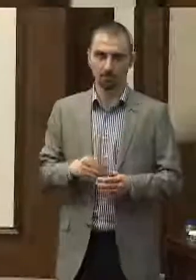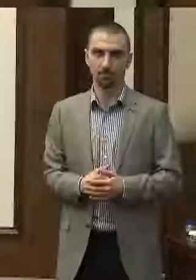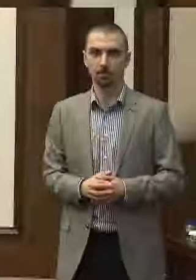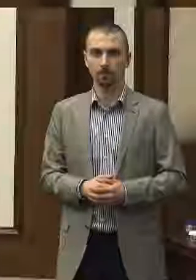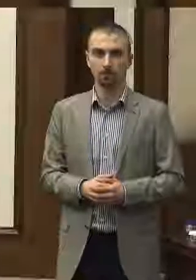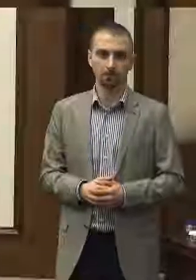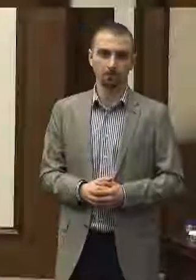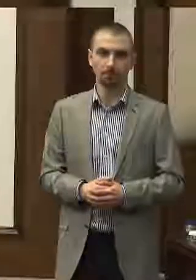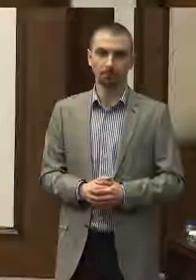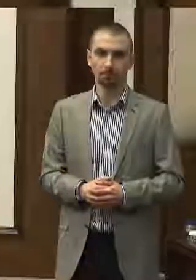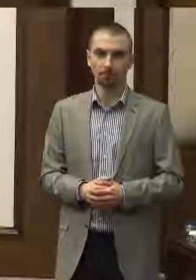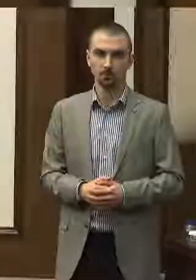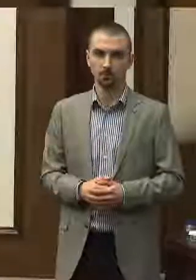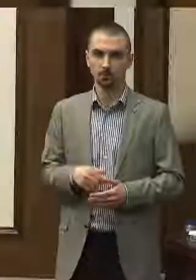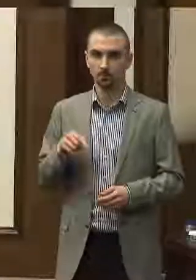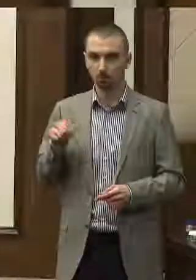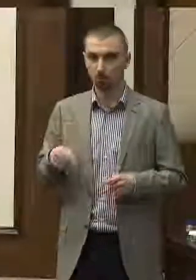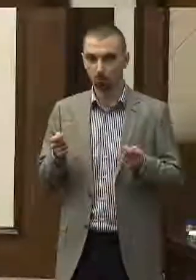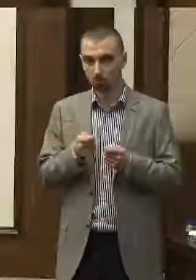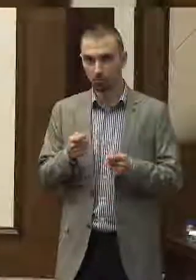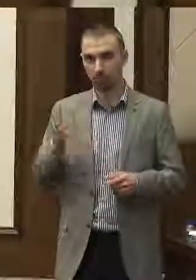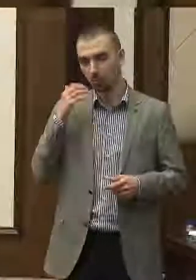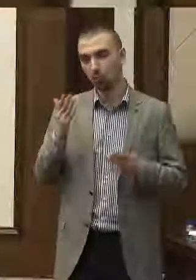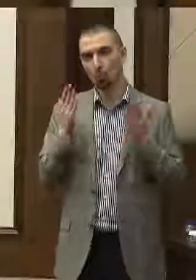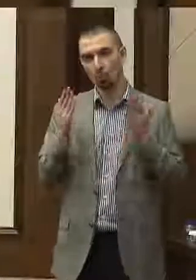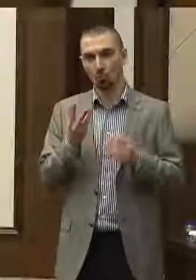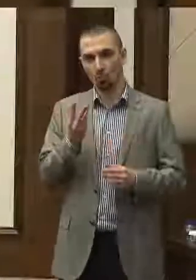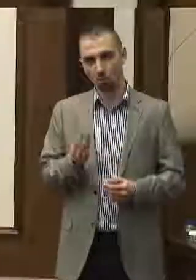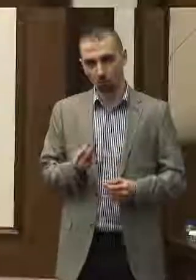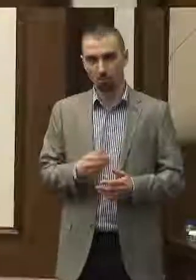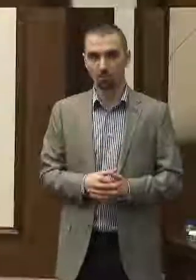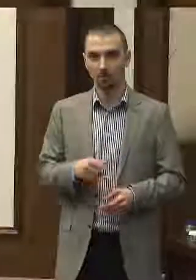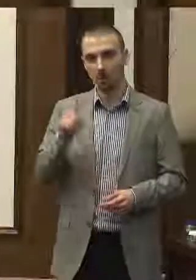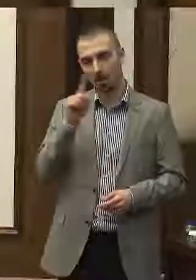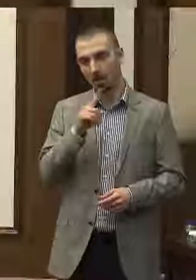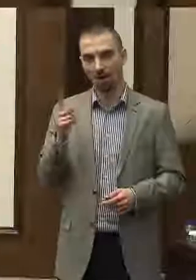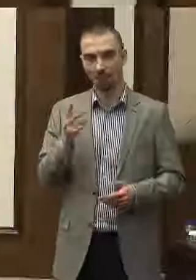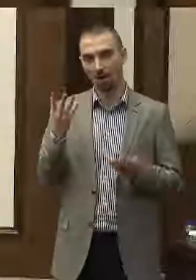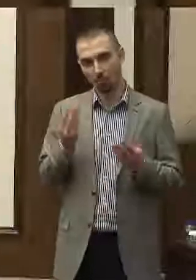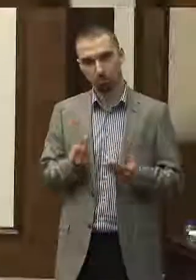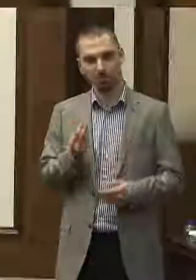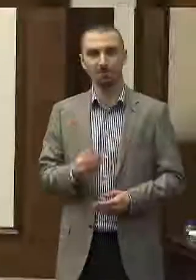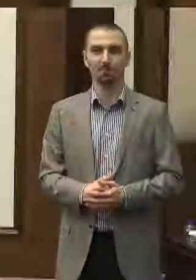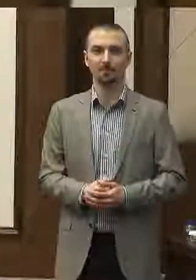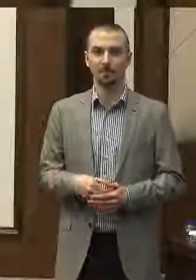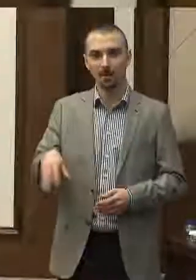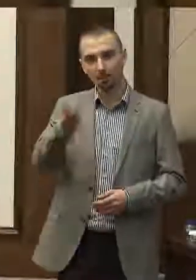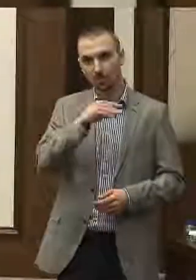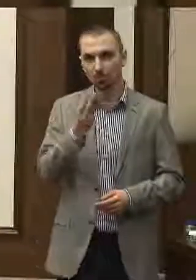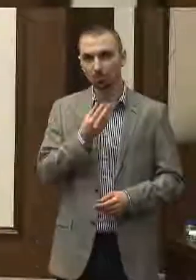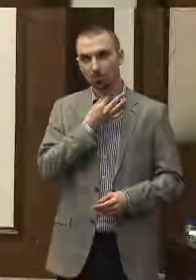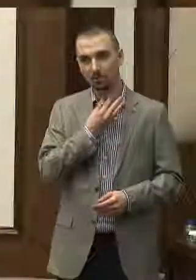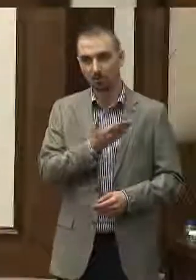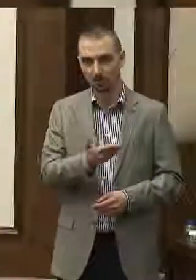sürdürüyoruz bölgemizde. Bu işten haz alıyoruz, dua alıyoruz sadece. Allah hayırlarımızı kabul eylesin. Ben tekrar hepinize